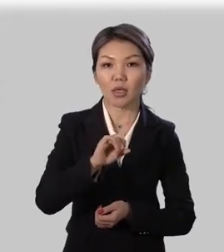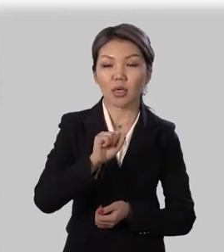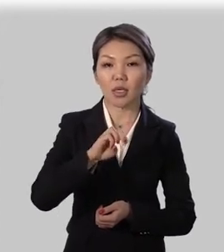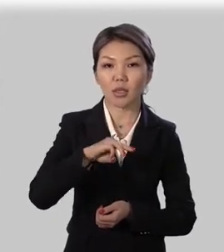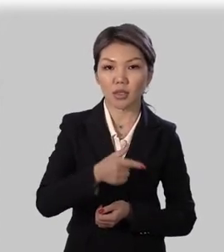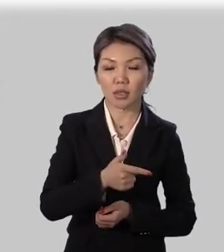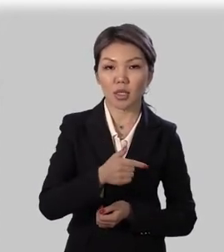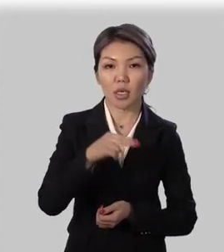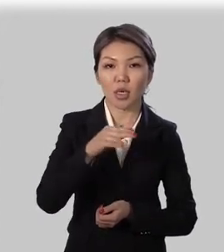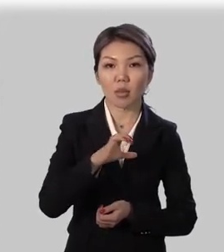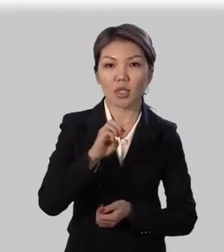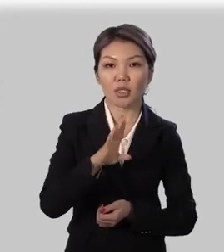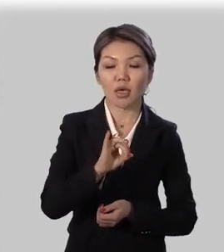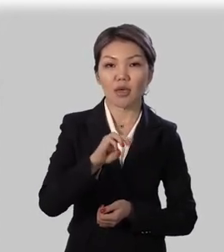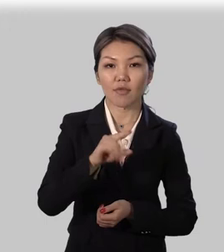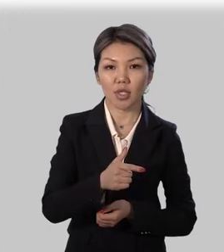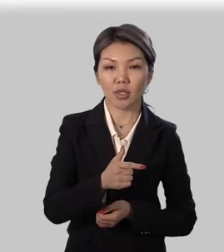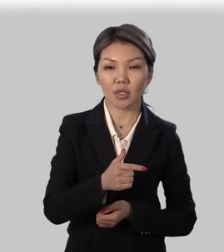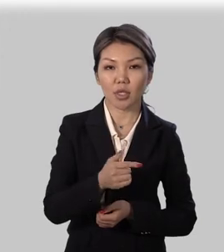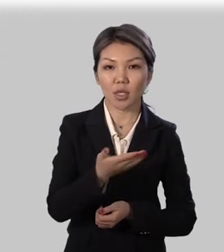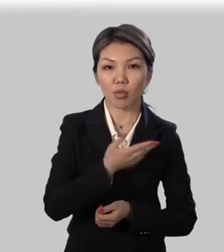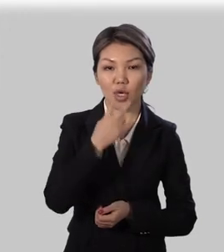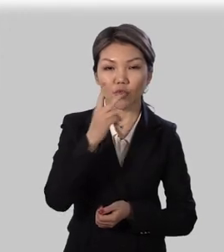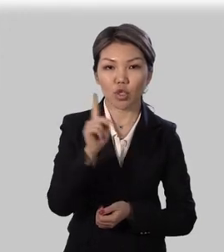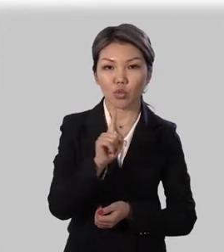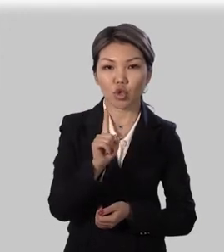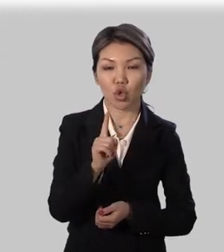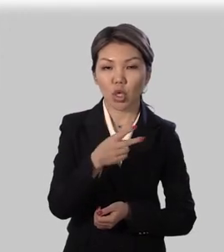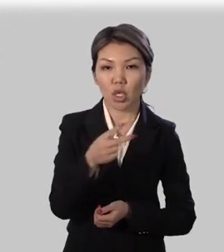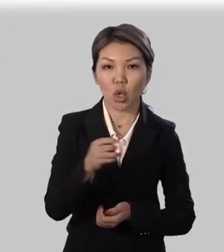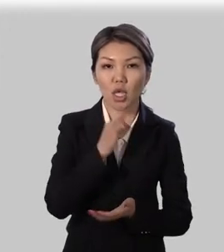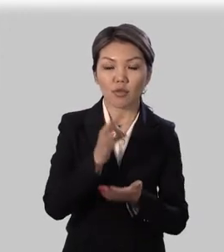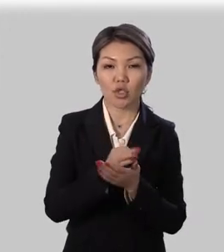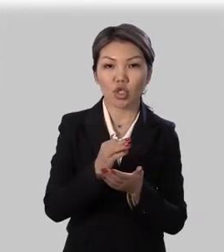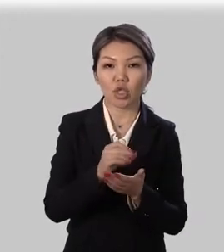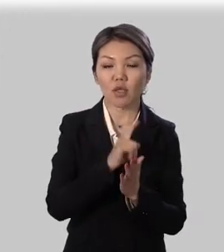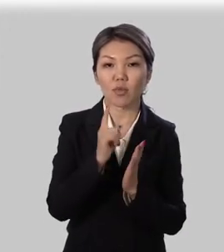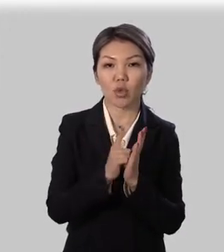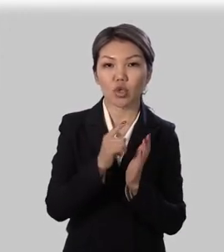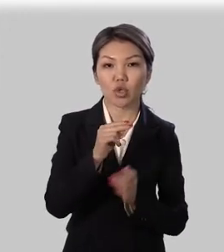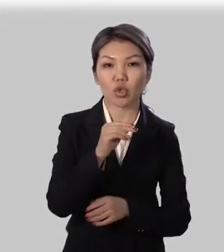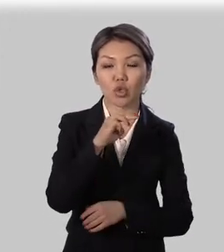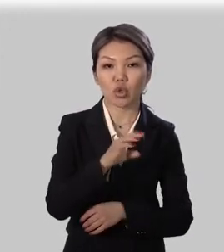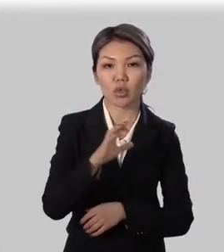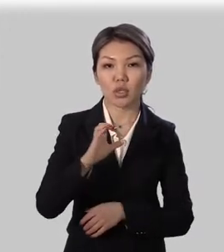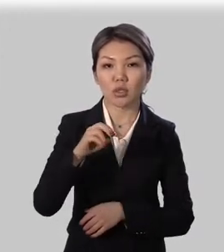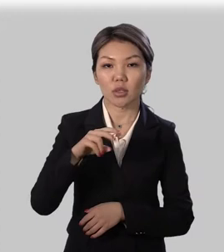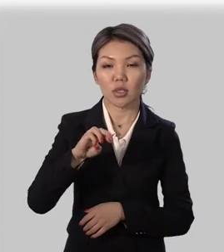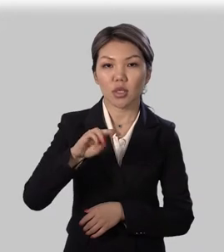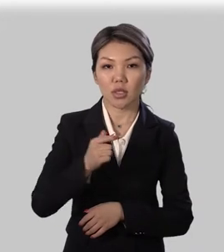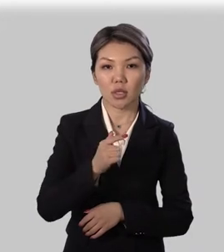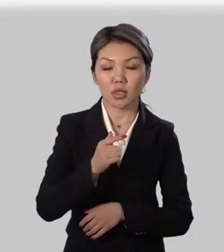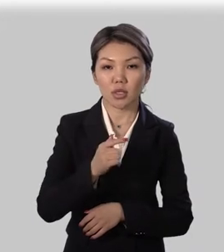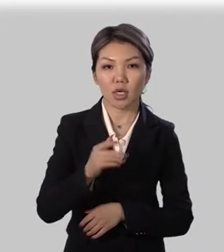как видим глаголов которые отвечают на вопрос что сделать больше и все они описывают